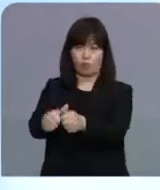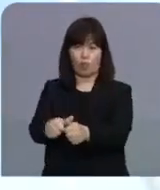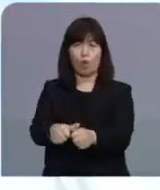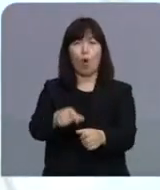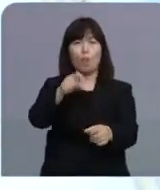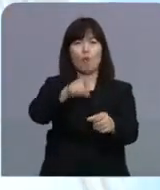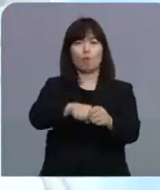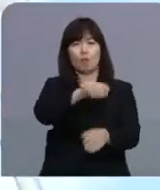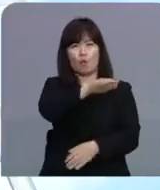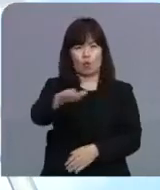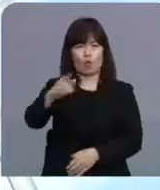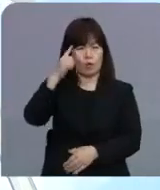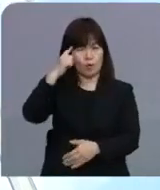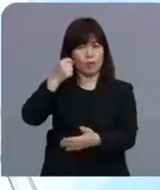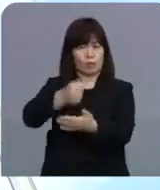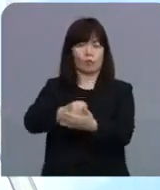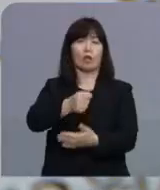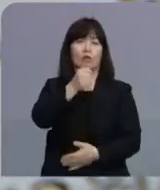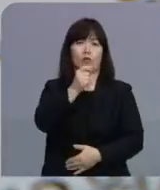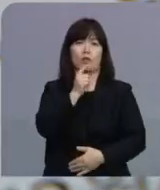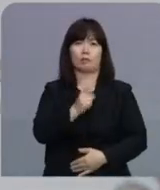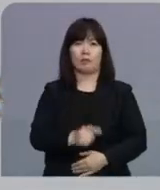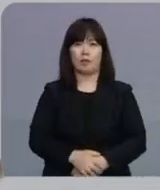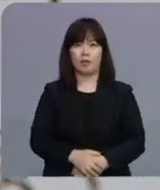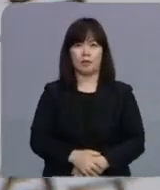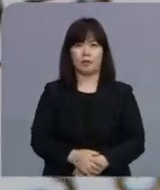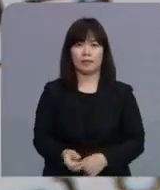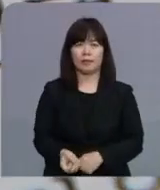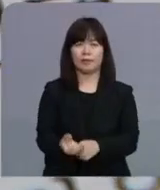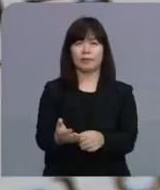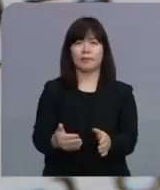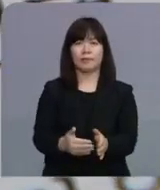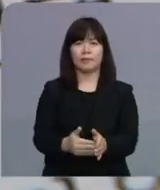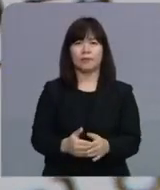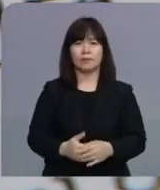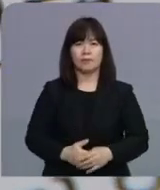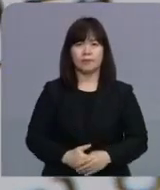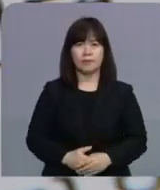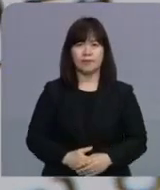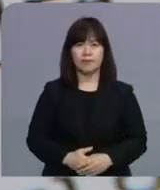비율을 도입하는 방안을 검토하고 있습니다 kbs 뉴스 소인 덕입니다